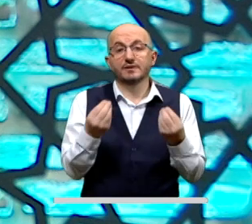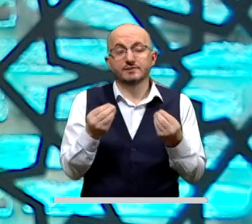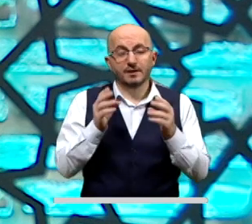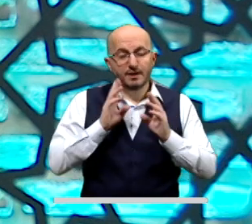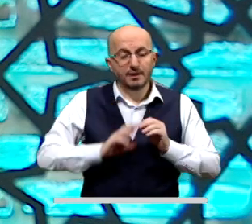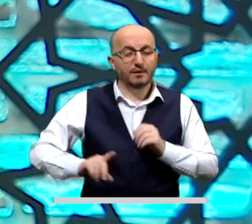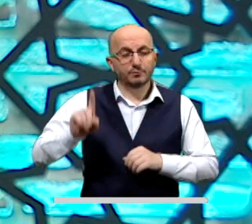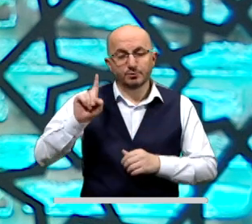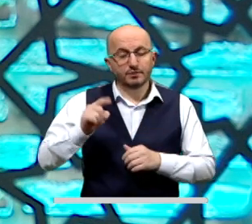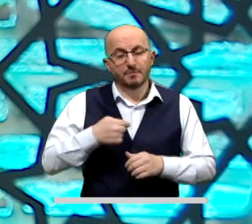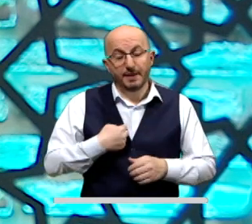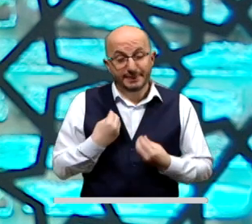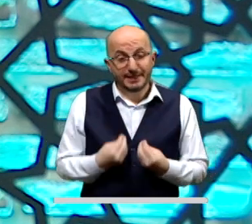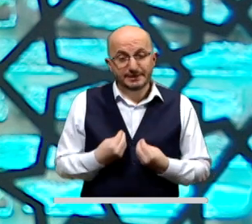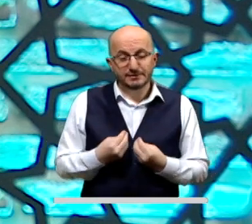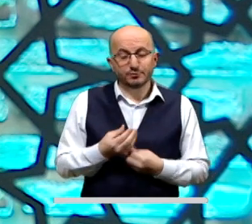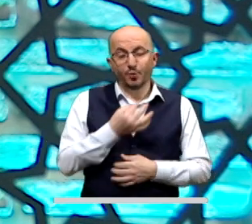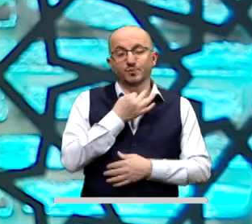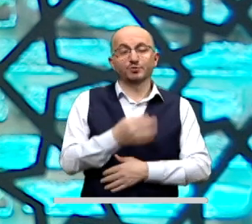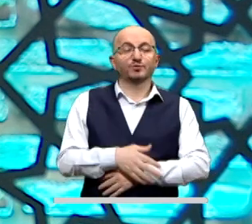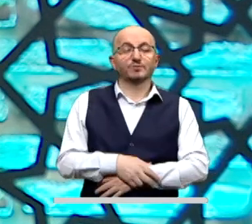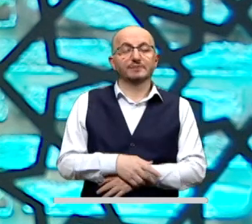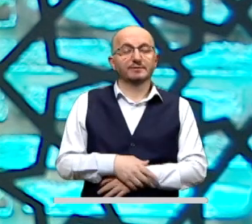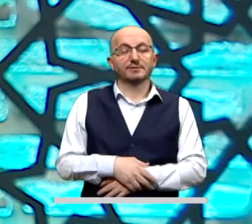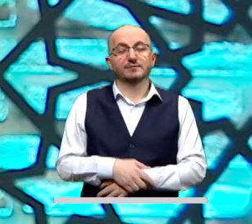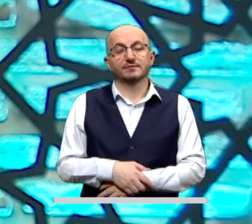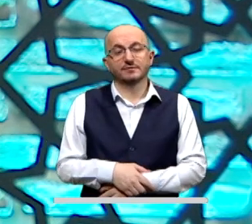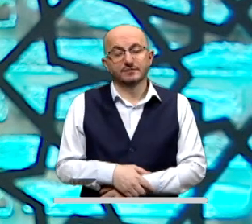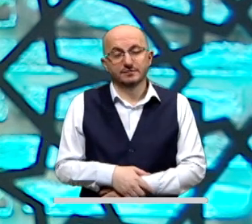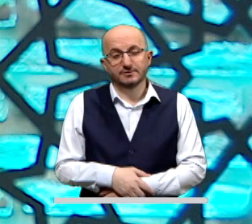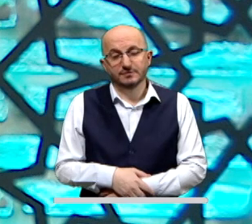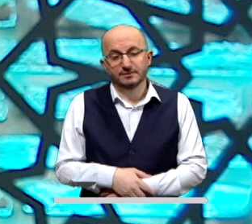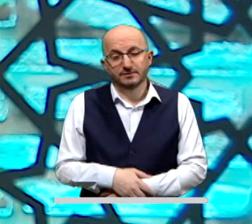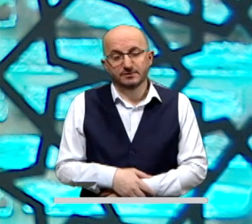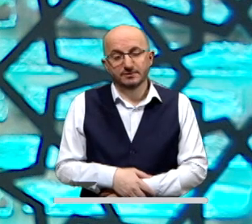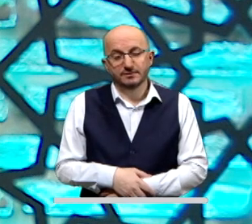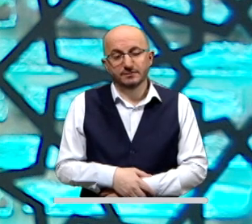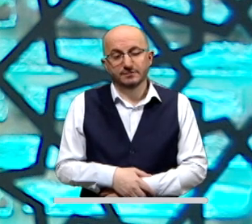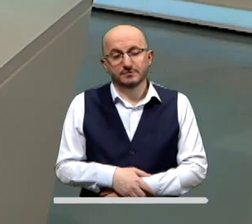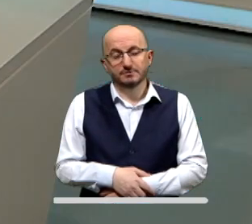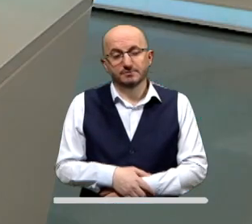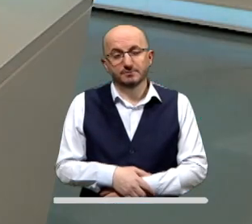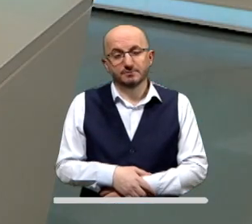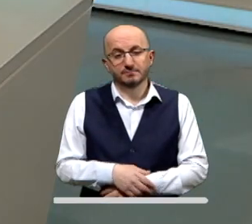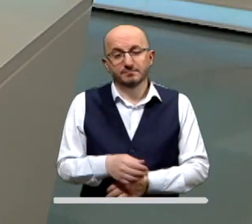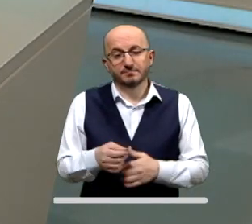Elhamdülillah ben de iyiyim çok şükür dinliyoruz seni hocam benim